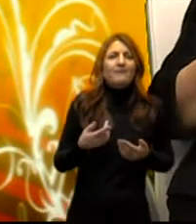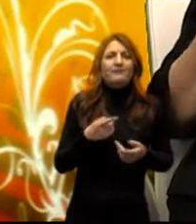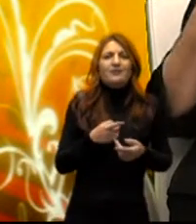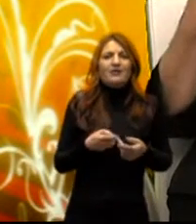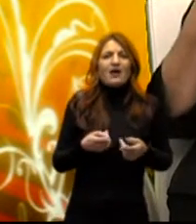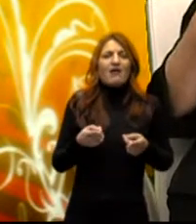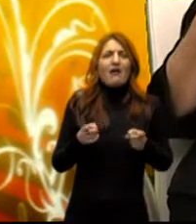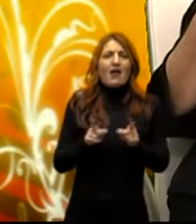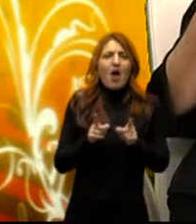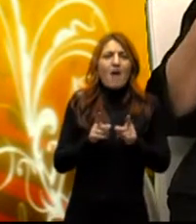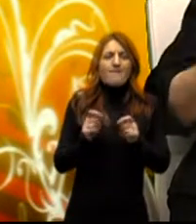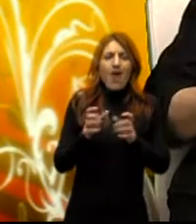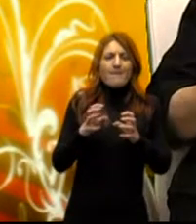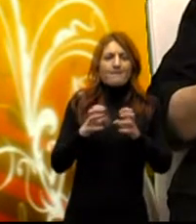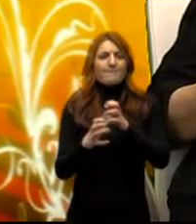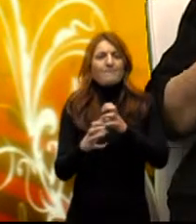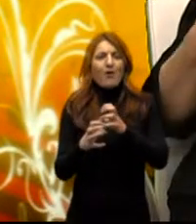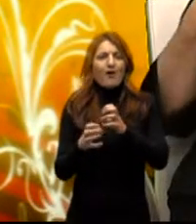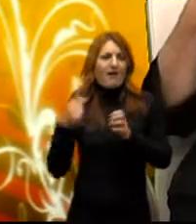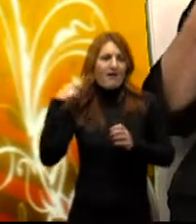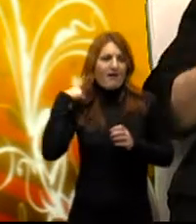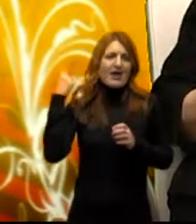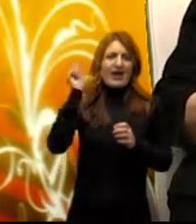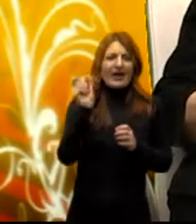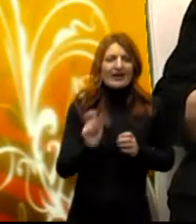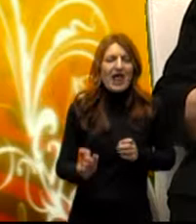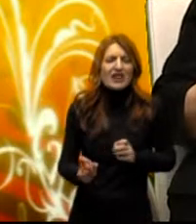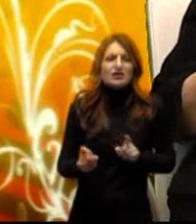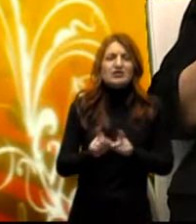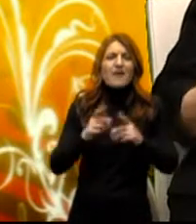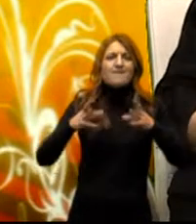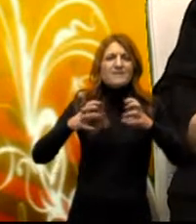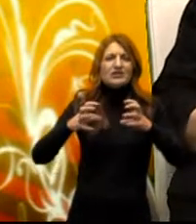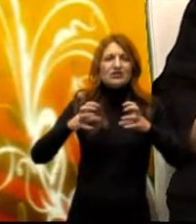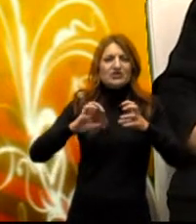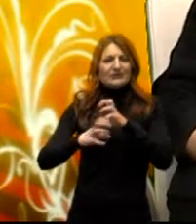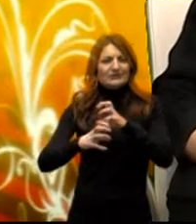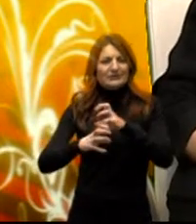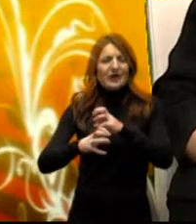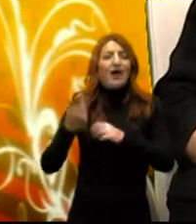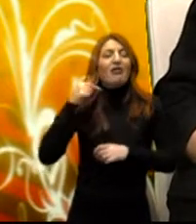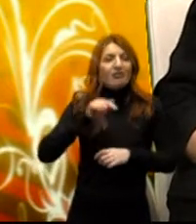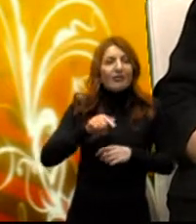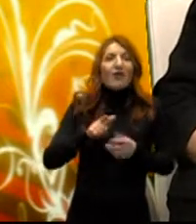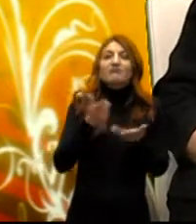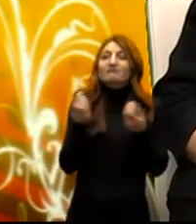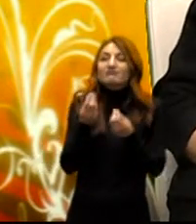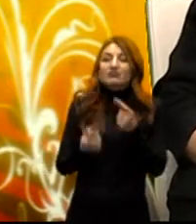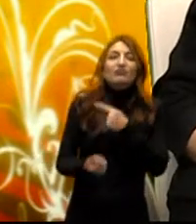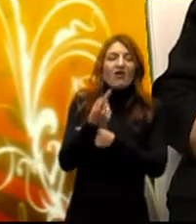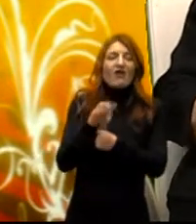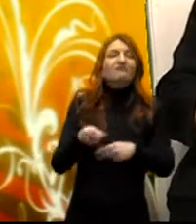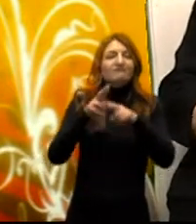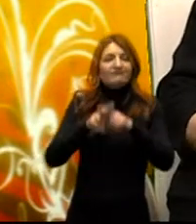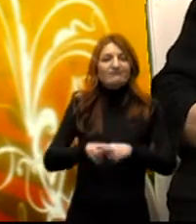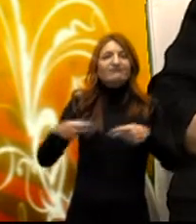došlo i do jednog pomaka i kralježnice i napetosti mišića. Tako da se puno stvari u tom trenutku može dogoditi